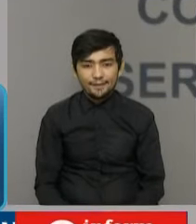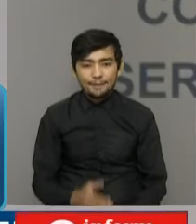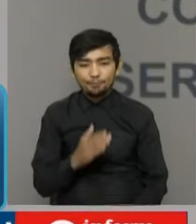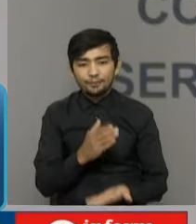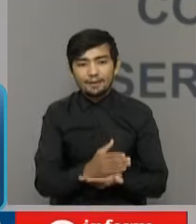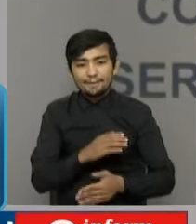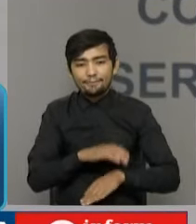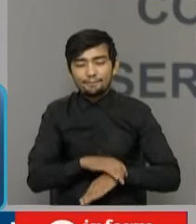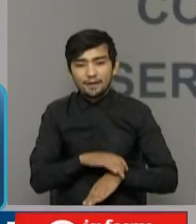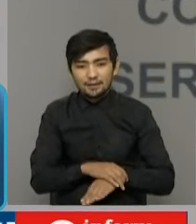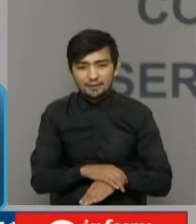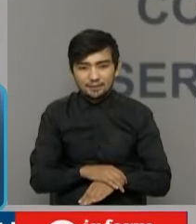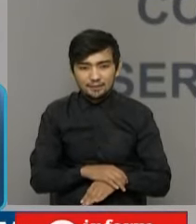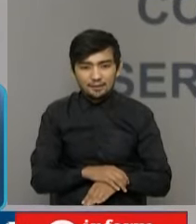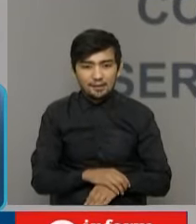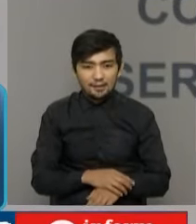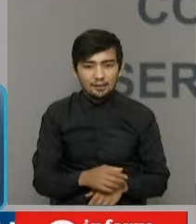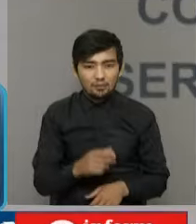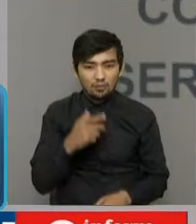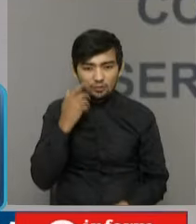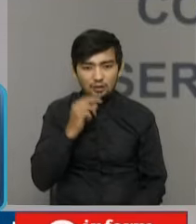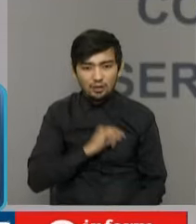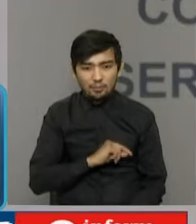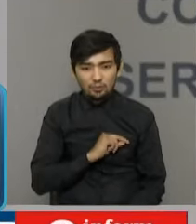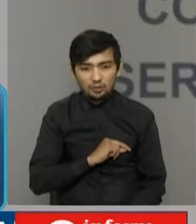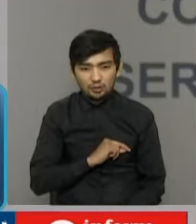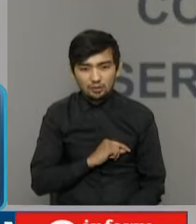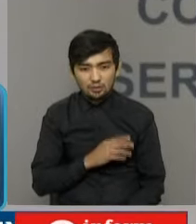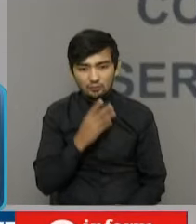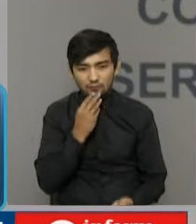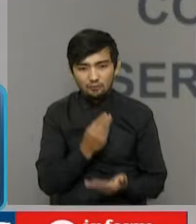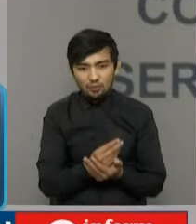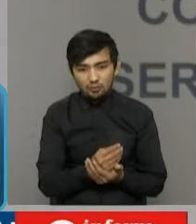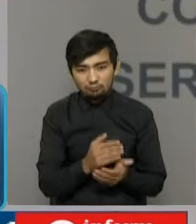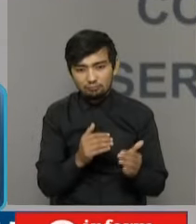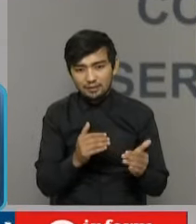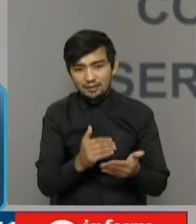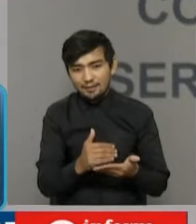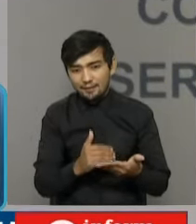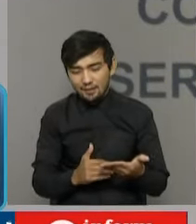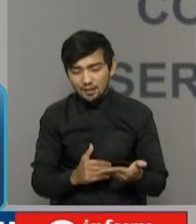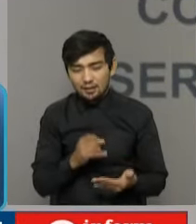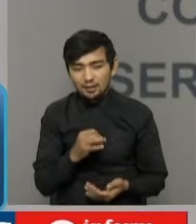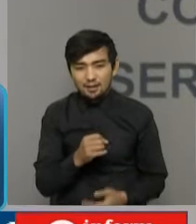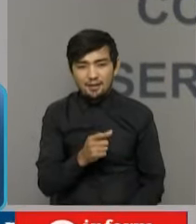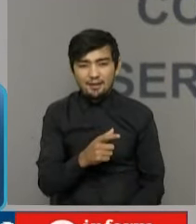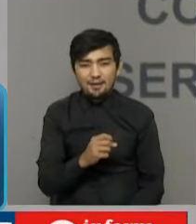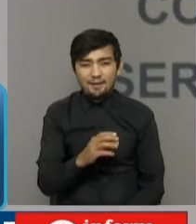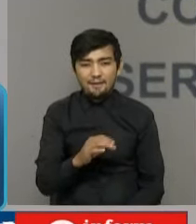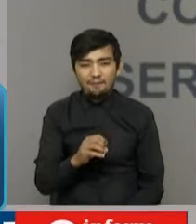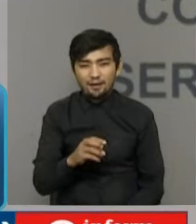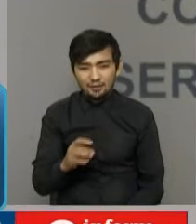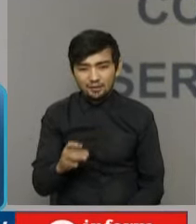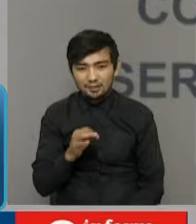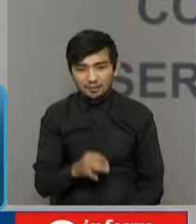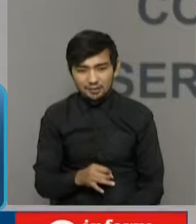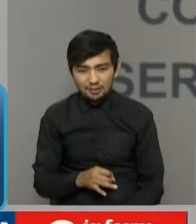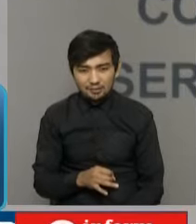значит, работают где-то по своему какому-то графику элеваторы. Также, значит,